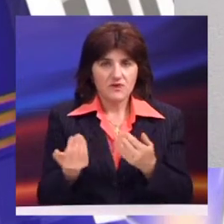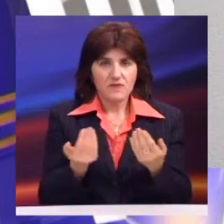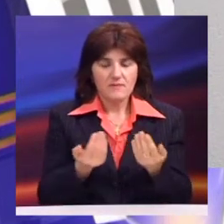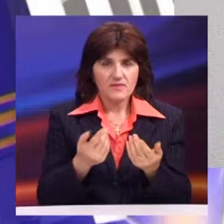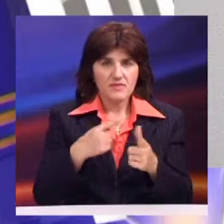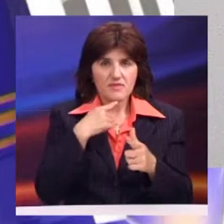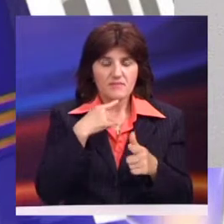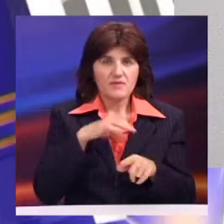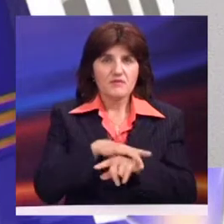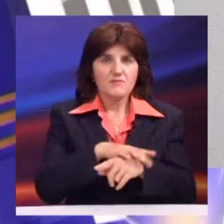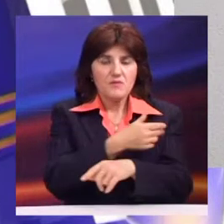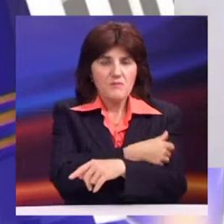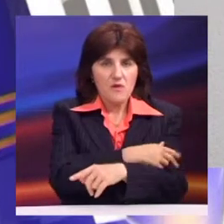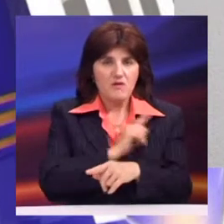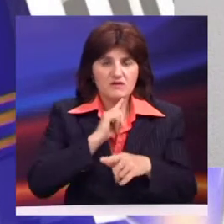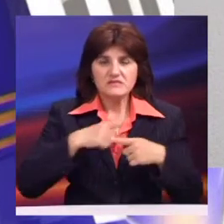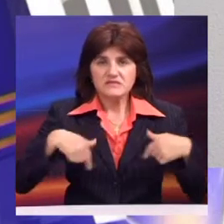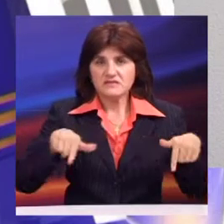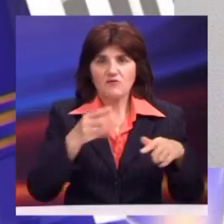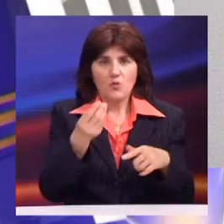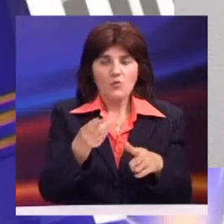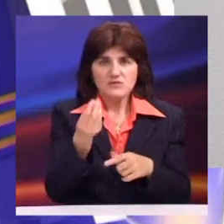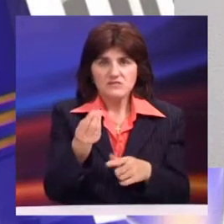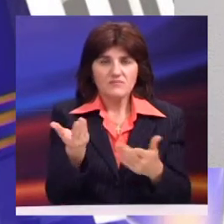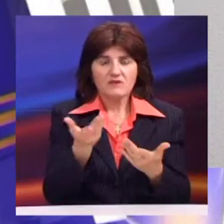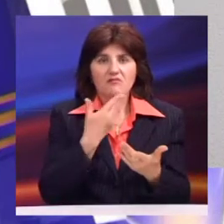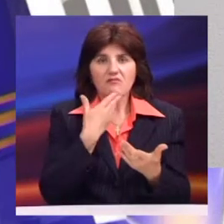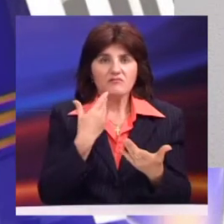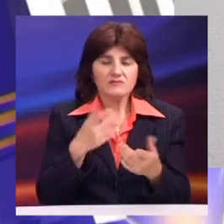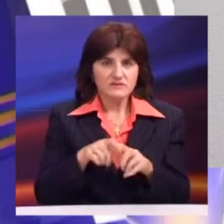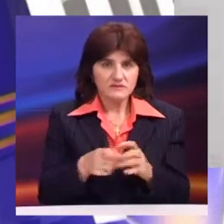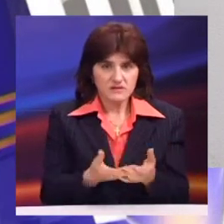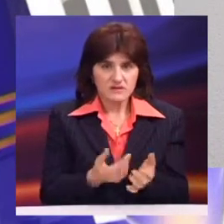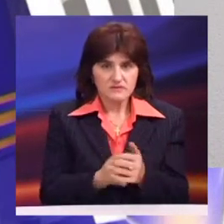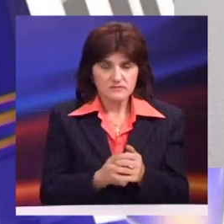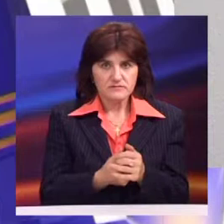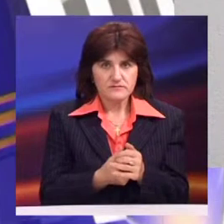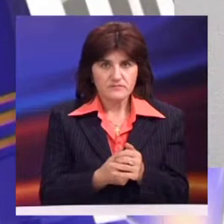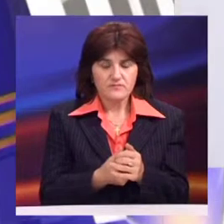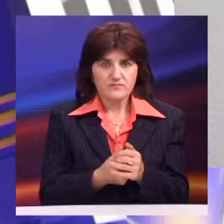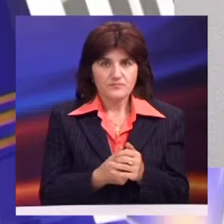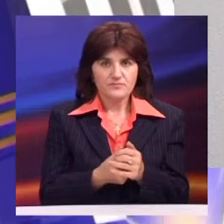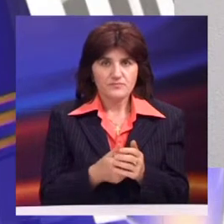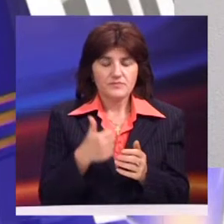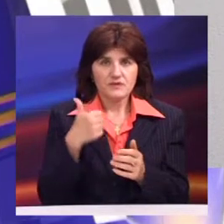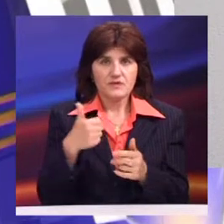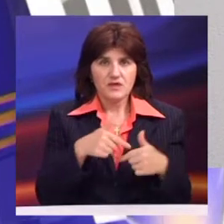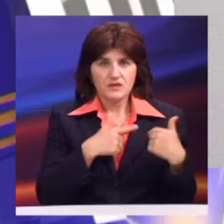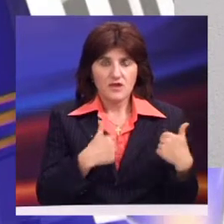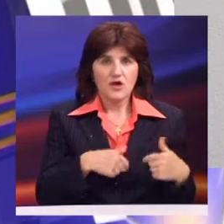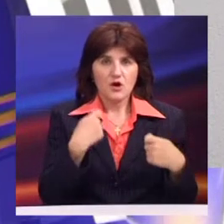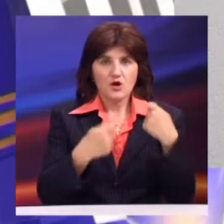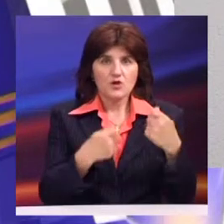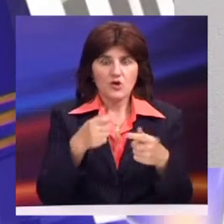za porodilišta i zdravstvene ustanove u čitavoj Srbiji gde nisu obavili svoje delatnosti. Znači, jedna od